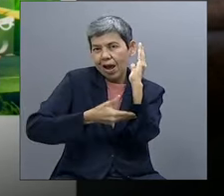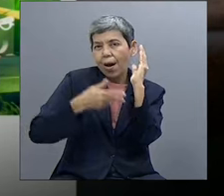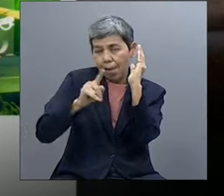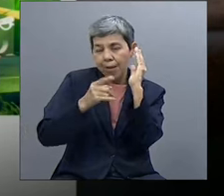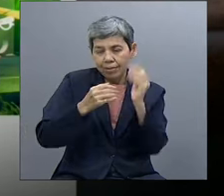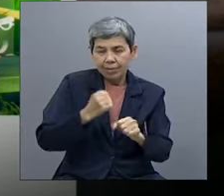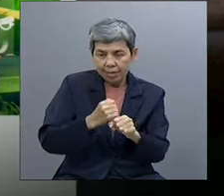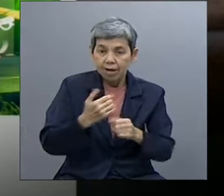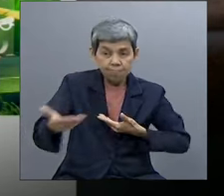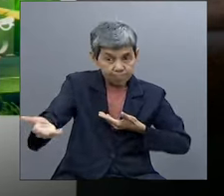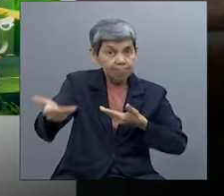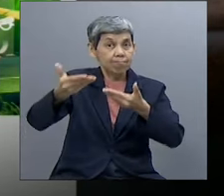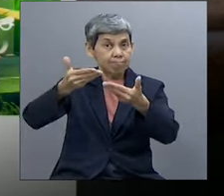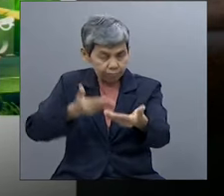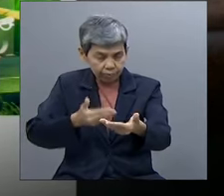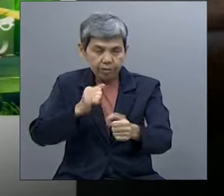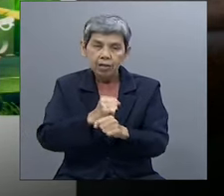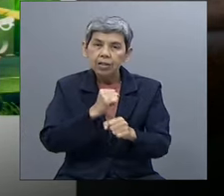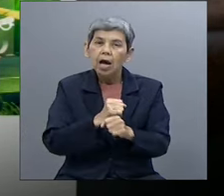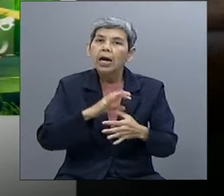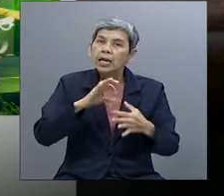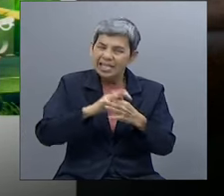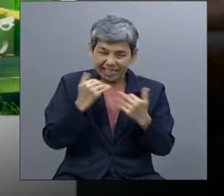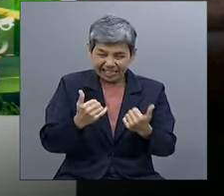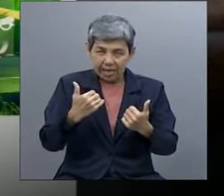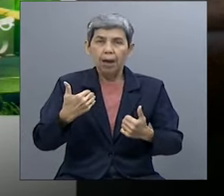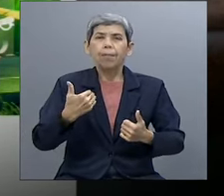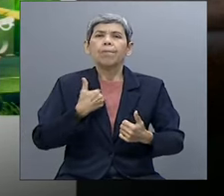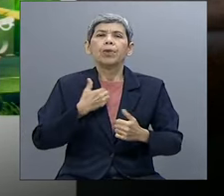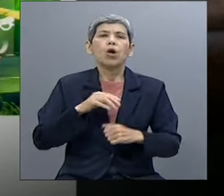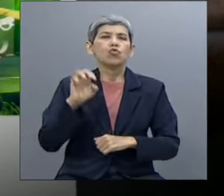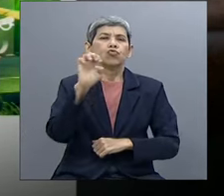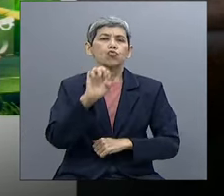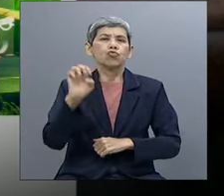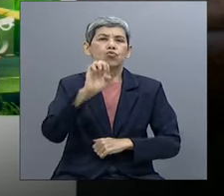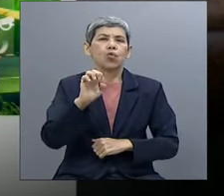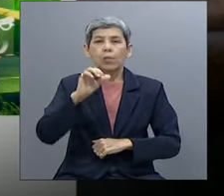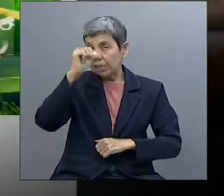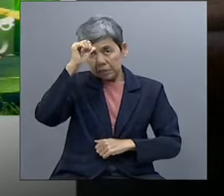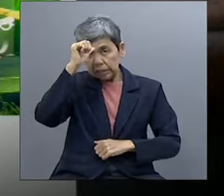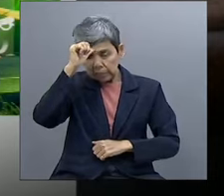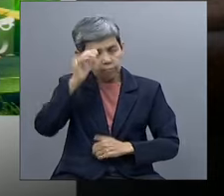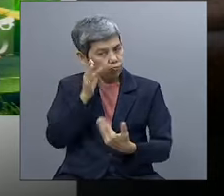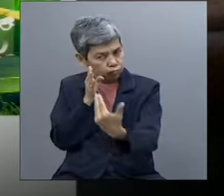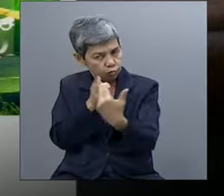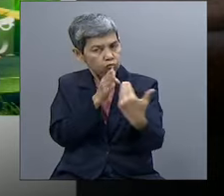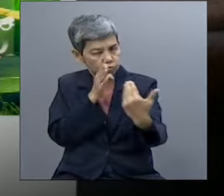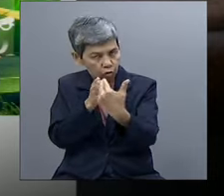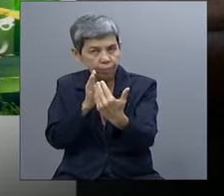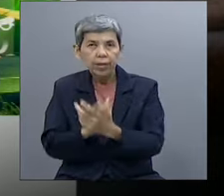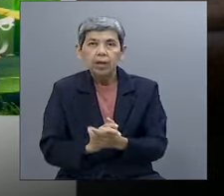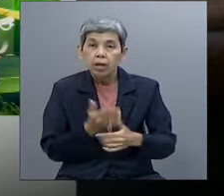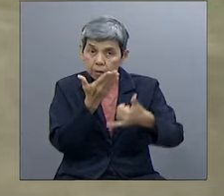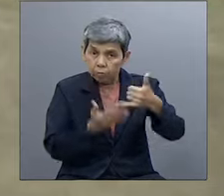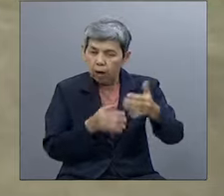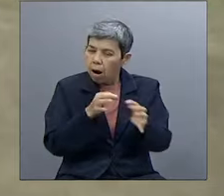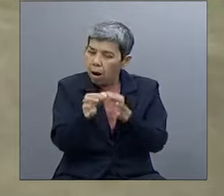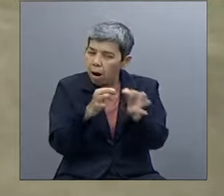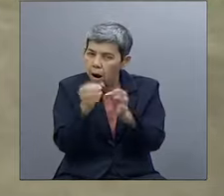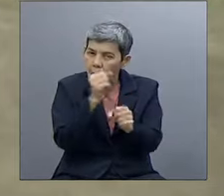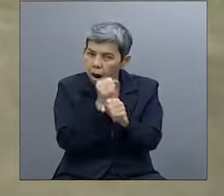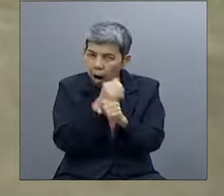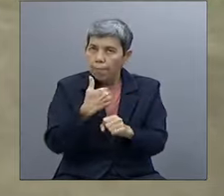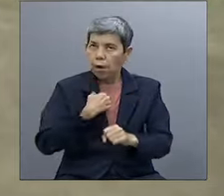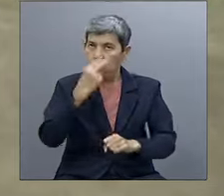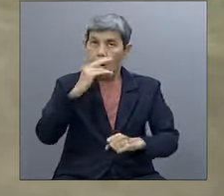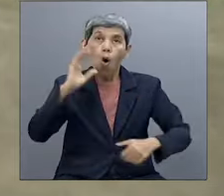โดยเฉพาะผู้นำเข้าน้ำมันปาล์รายใหญ่เช่นสหภาพยุโรปและอินเดียนะคะโดยรัฐมนตรีระบุว่ายุทธศาสตร์นี้ค่ะจะแสดงให้